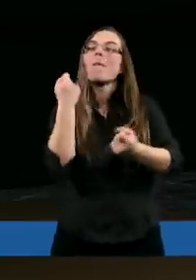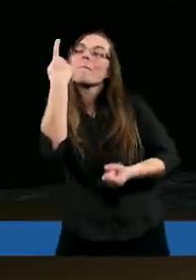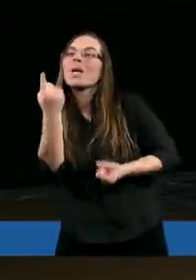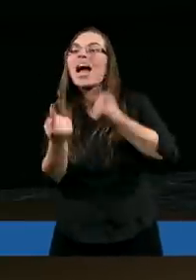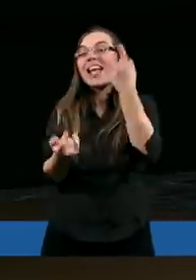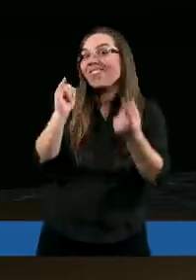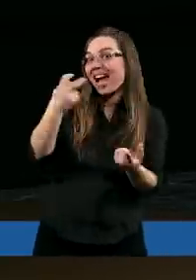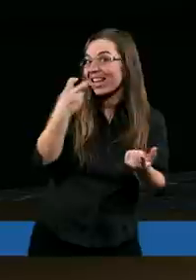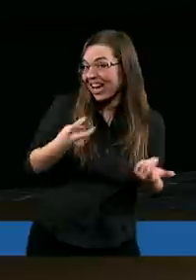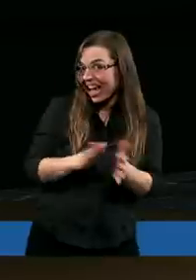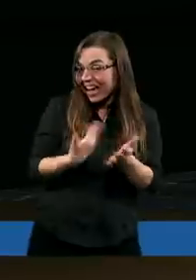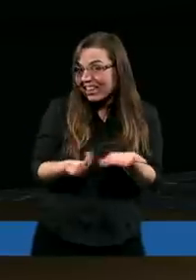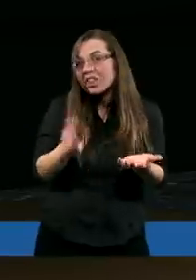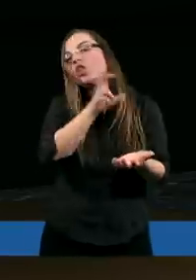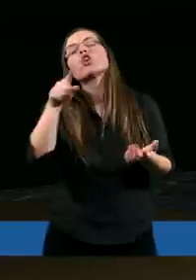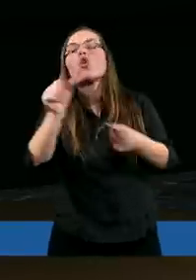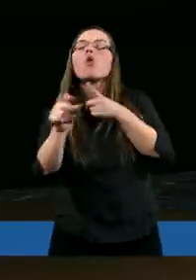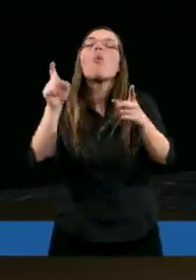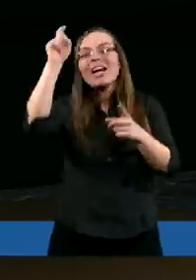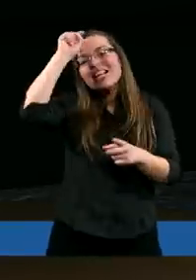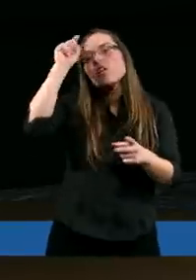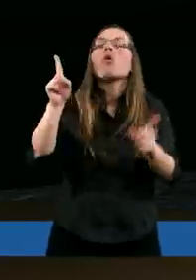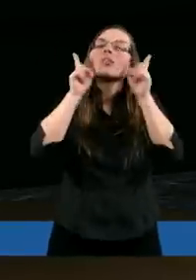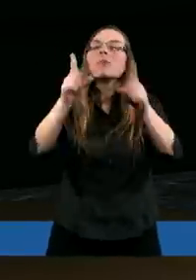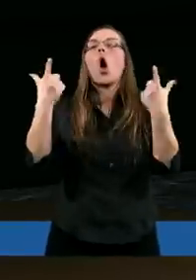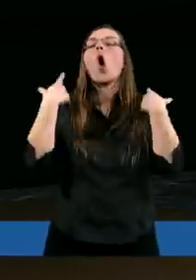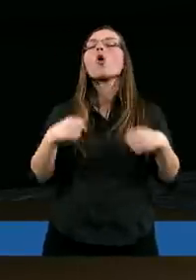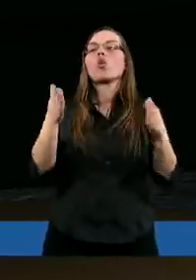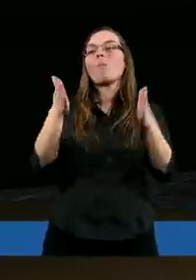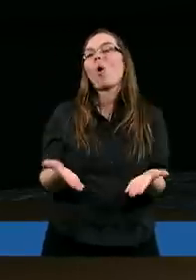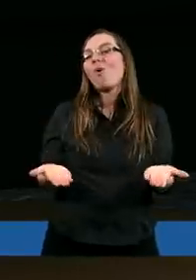jakiejś energii? Czy to są istoty osobowe?